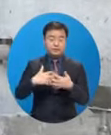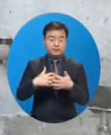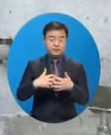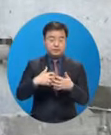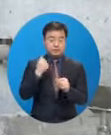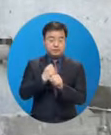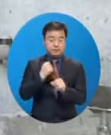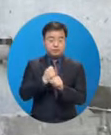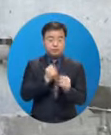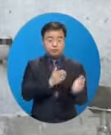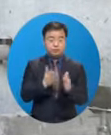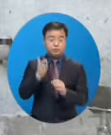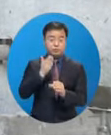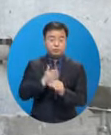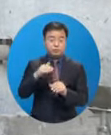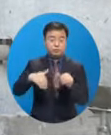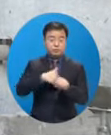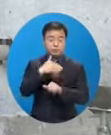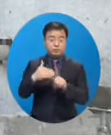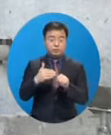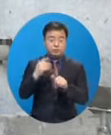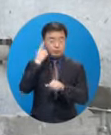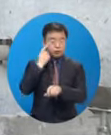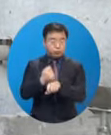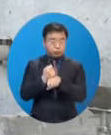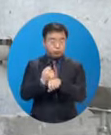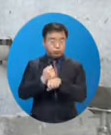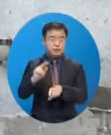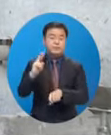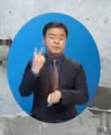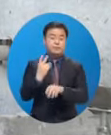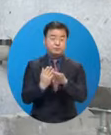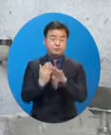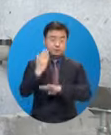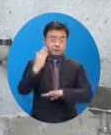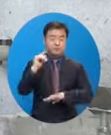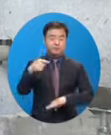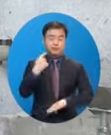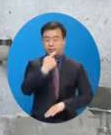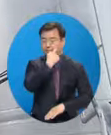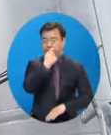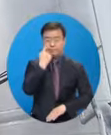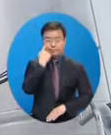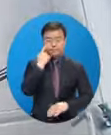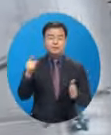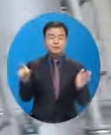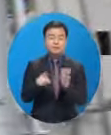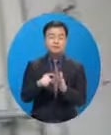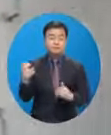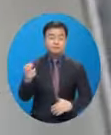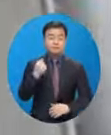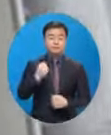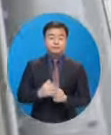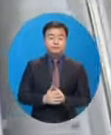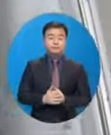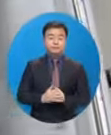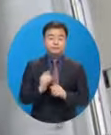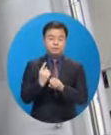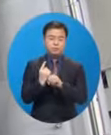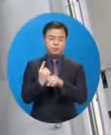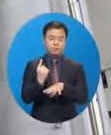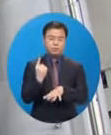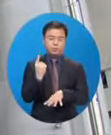부품들은 이 같은 시험 설비를 통해 200차례 이상 검증을 거쳐야 신뢰성을 인정받게 됩니다. 엔진 추력의